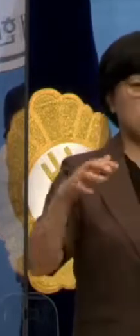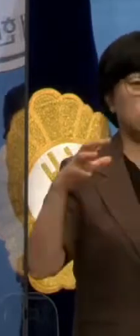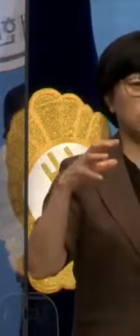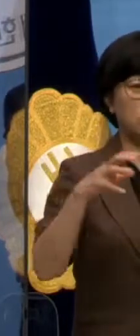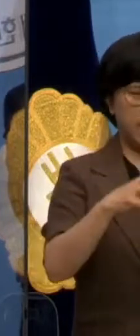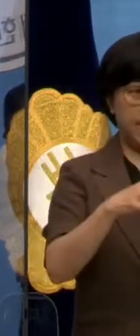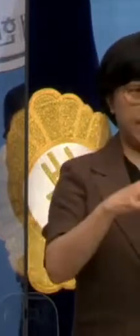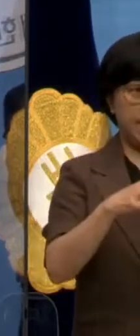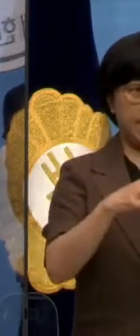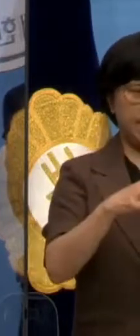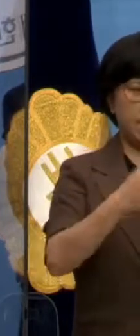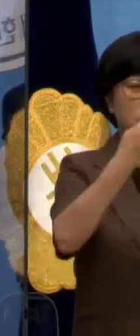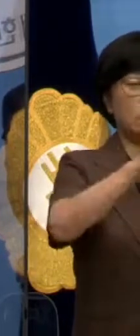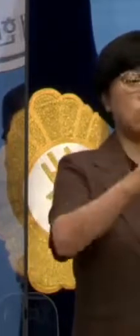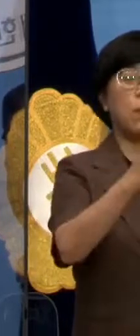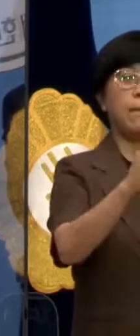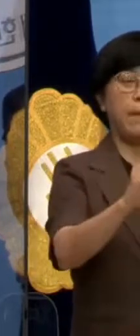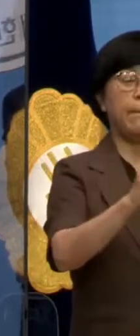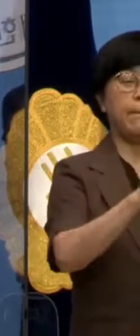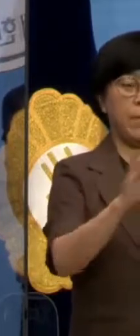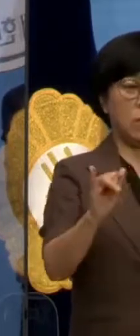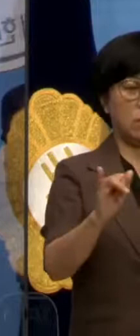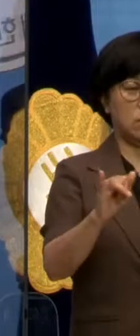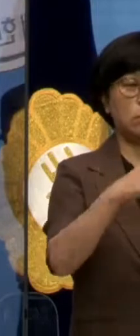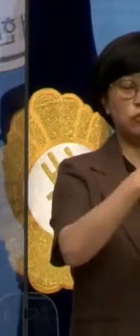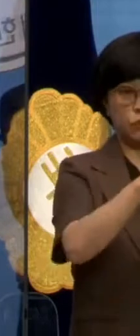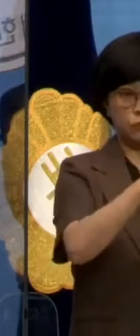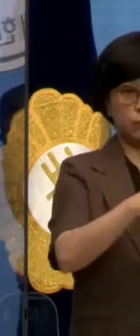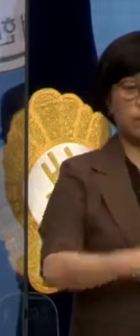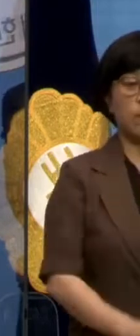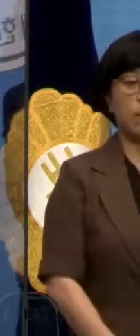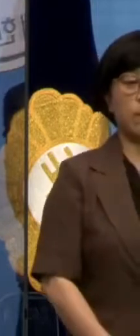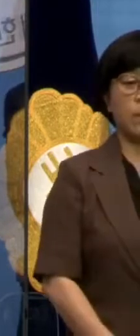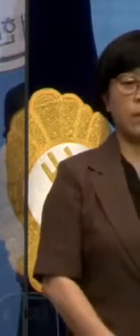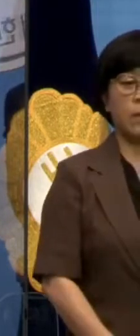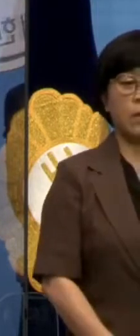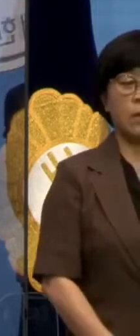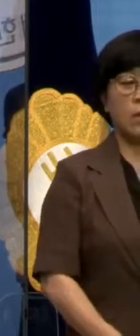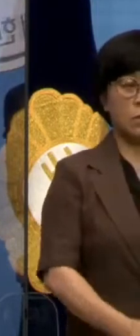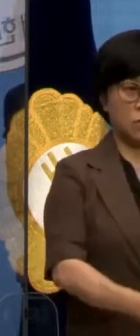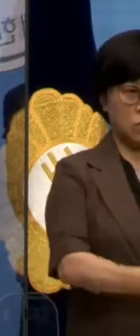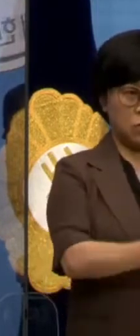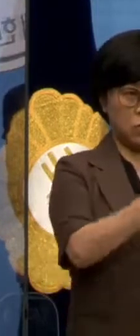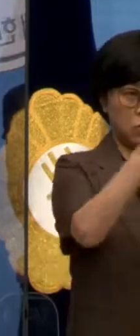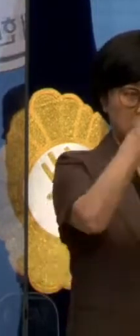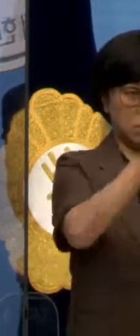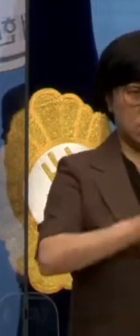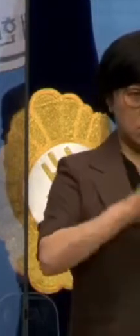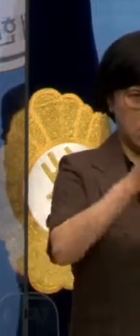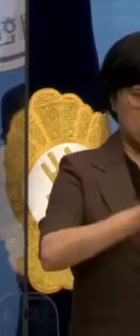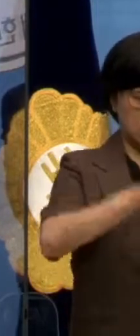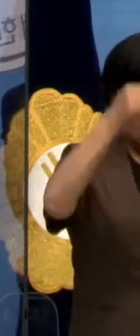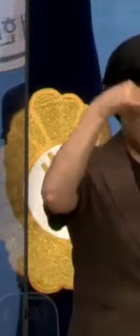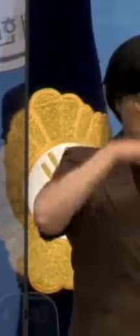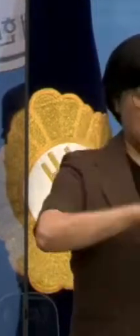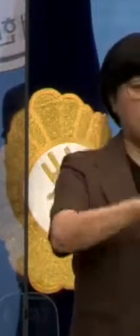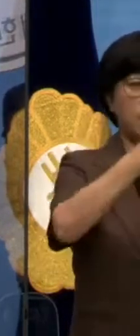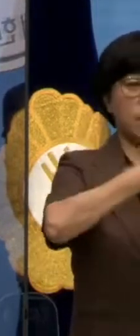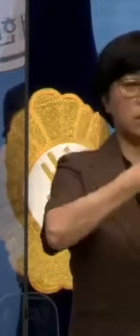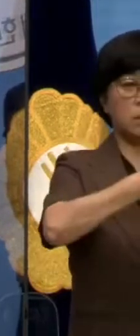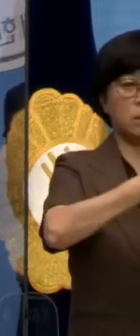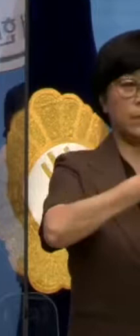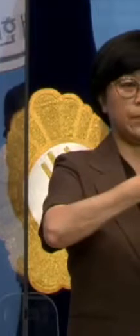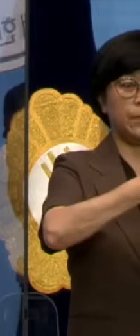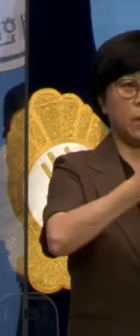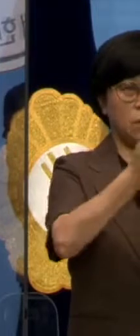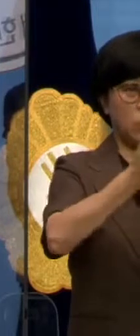총 1,900만 명에 달합니다. 그분들은 도심을 지나는 철도를 지하화하여 그